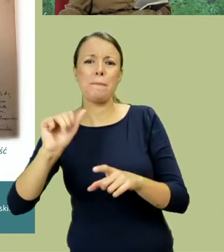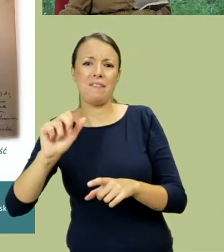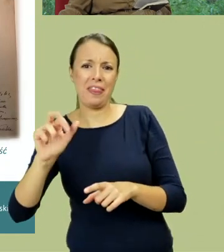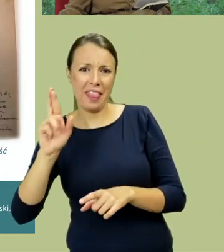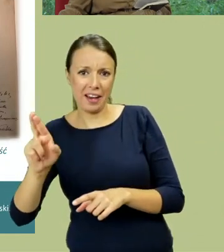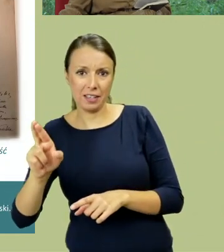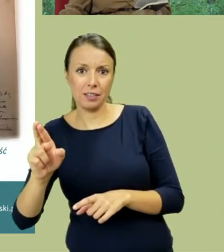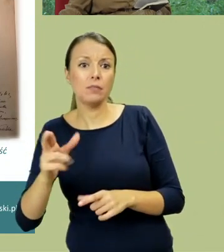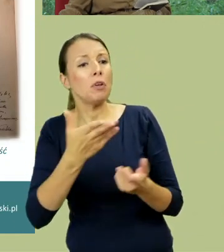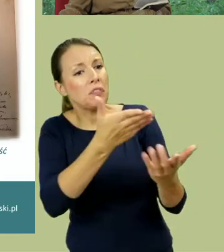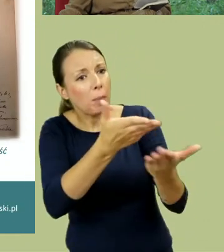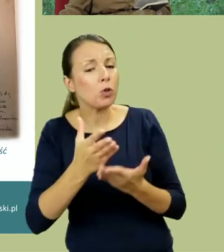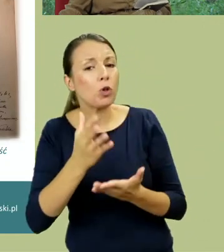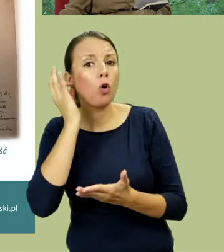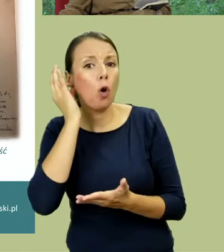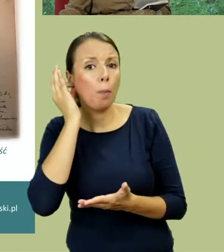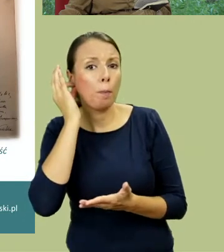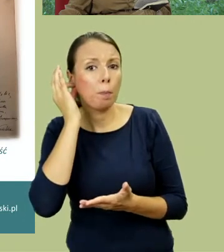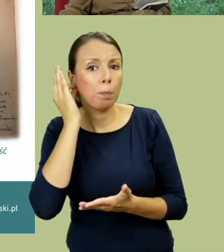kobiety